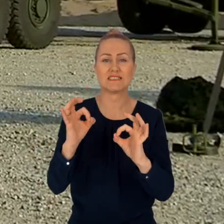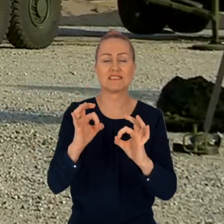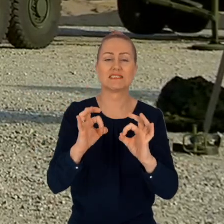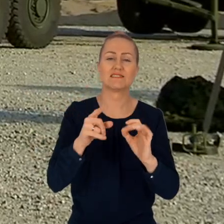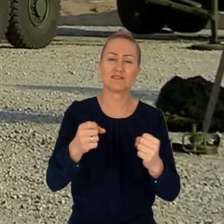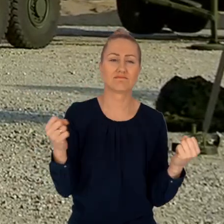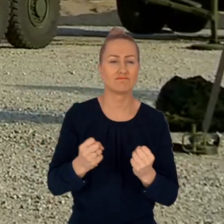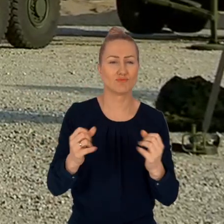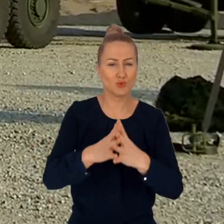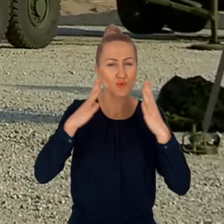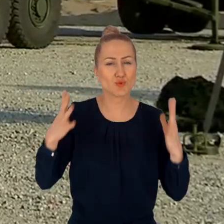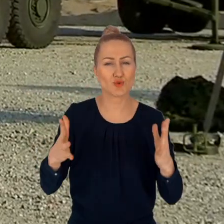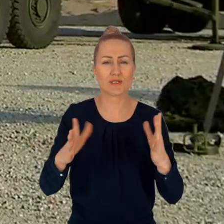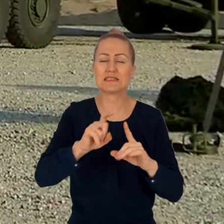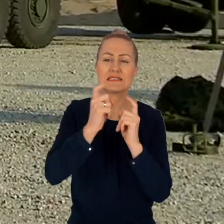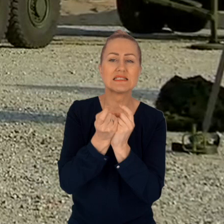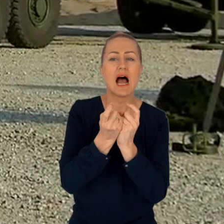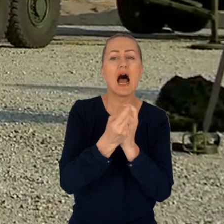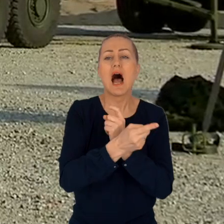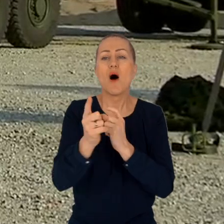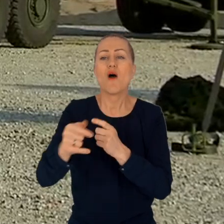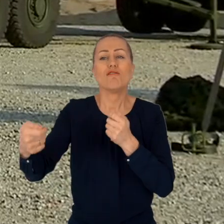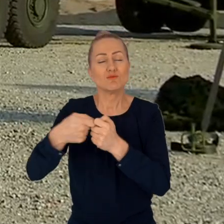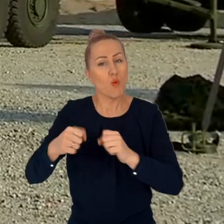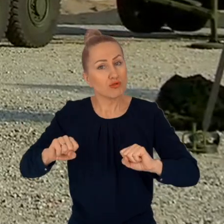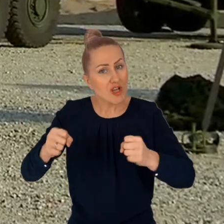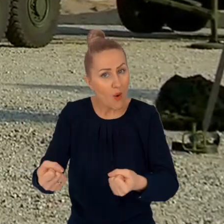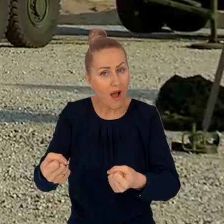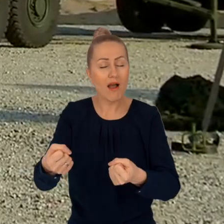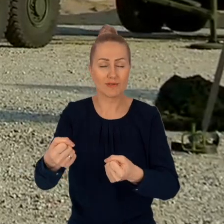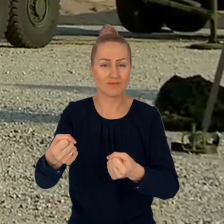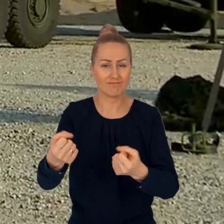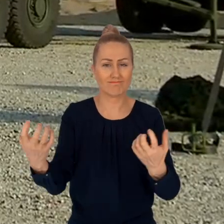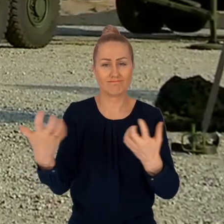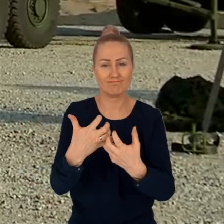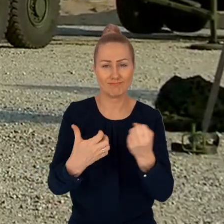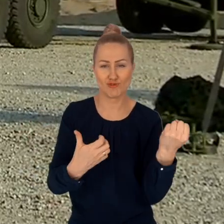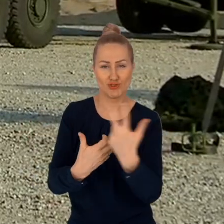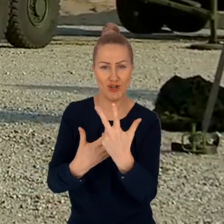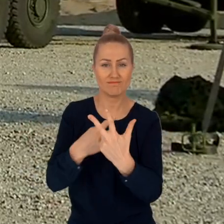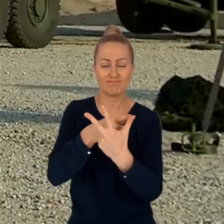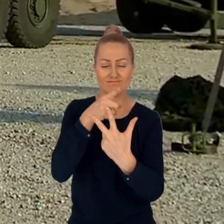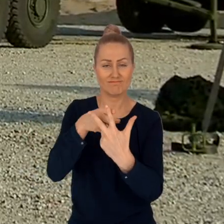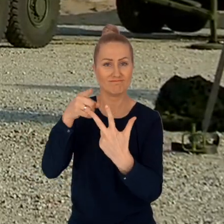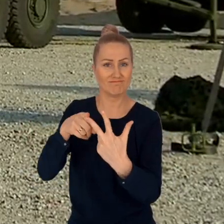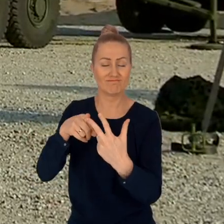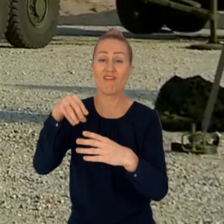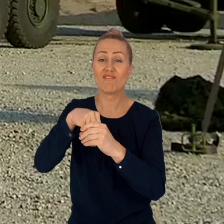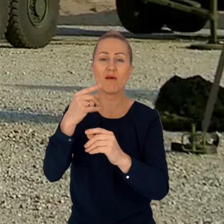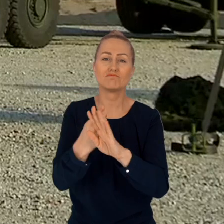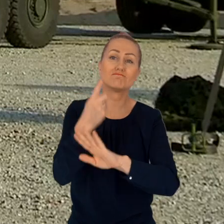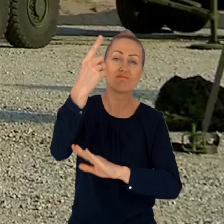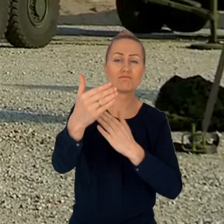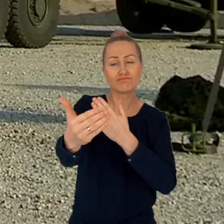zintegrowanym wielkim systemem scalającym ze sobą w ramach współdziałania te trzy systemy o różnych